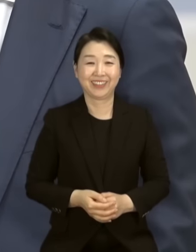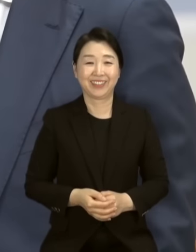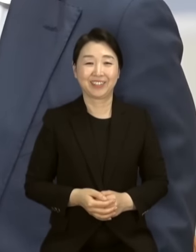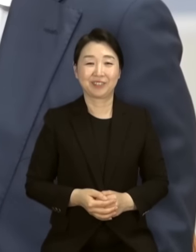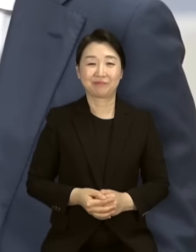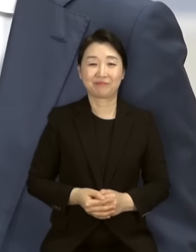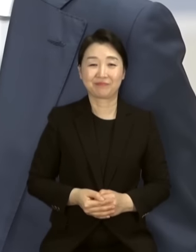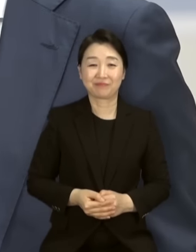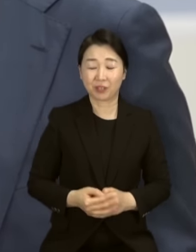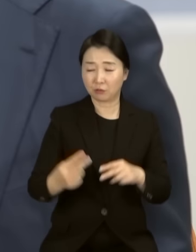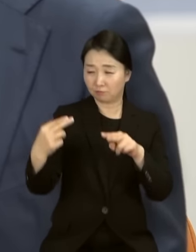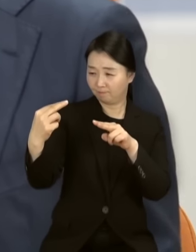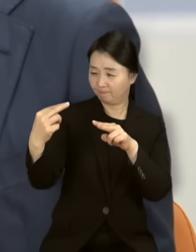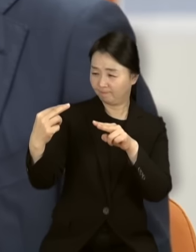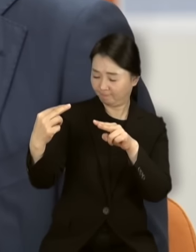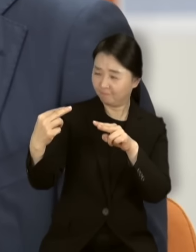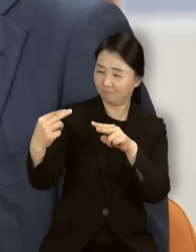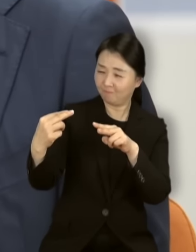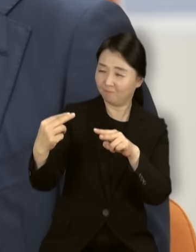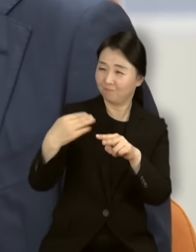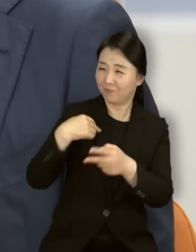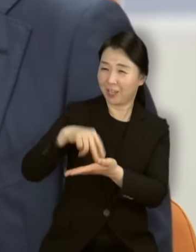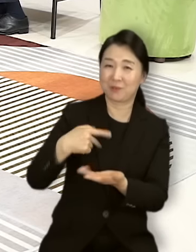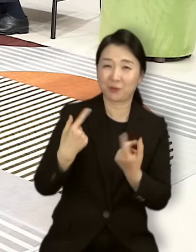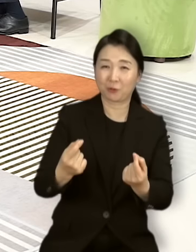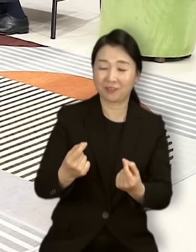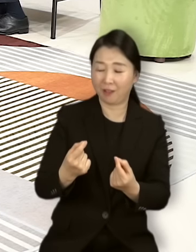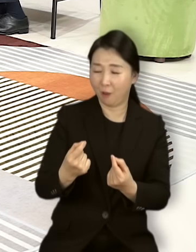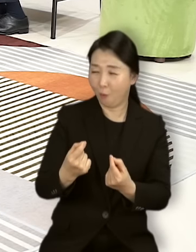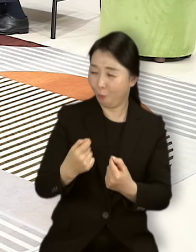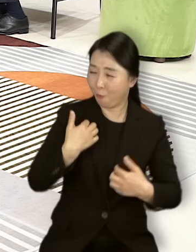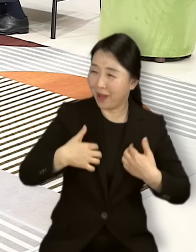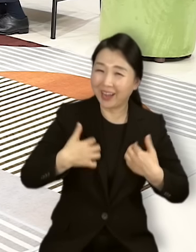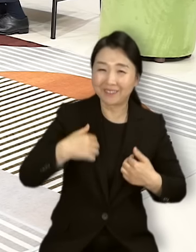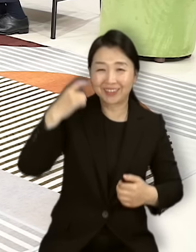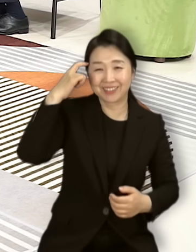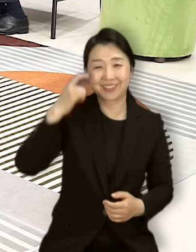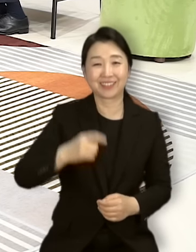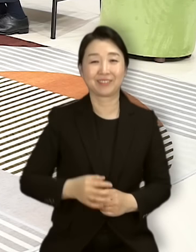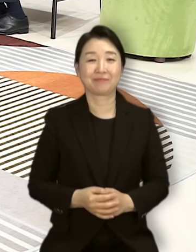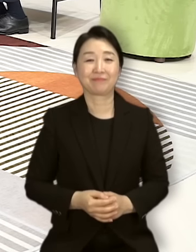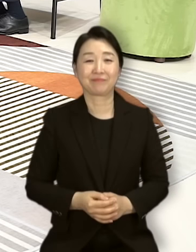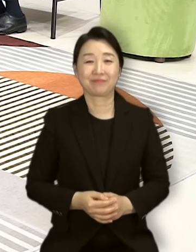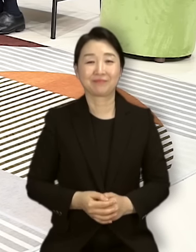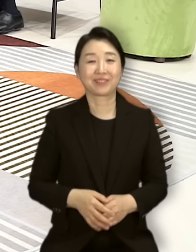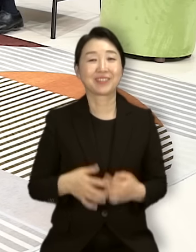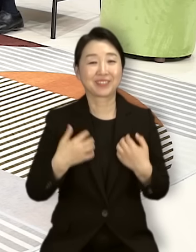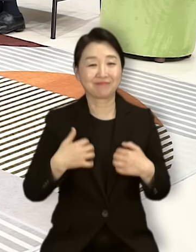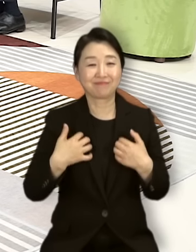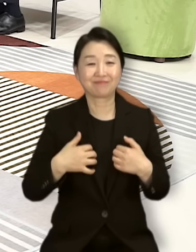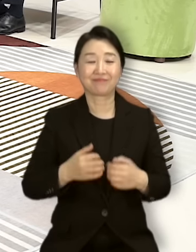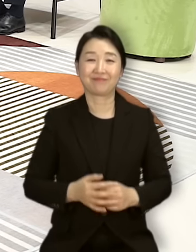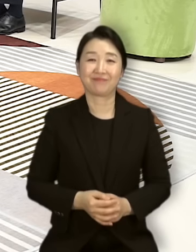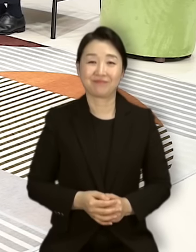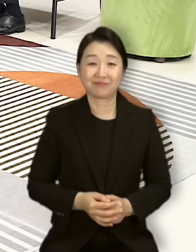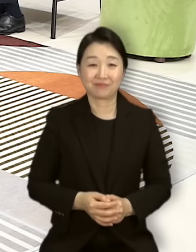보는듯한 아까부터 계속 음음 되게 정겹다 막 이런 느낌이 아무튼